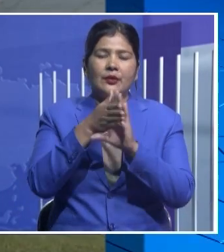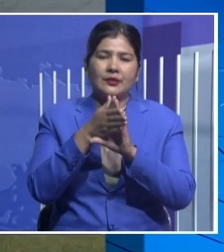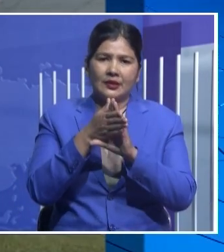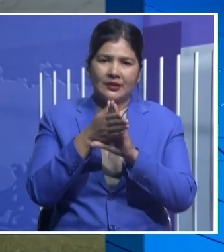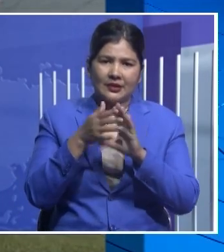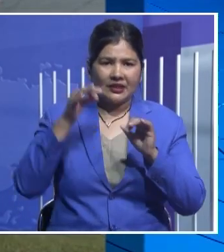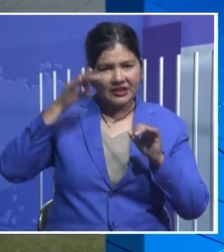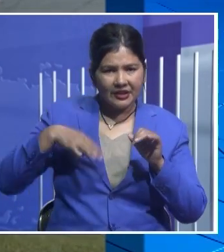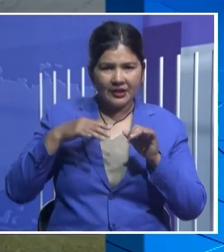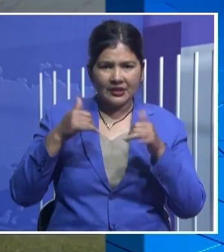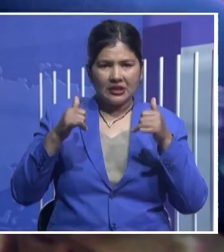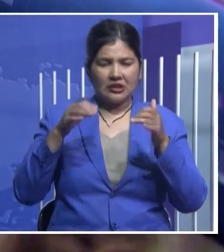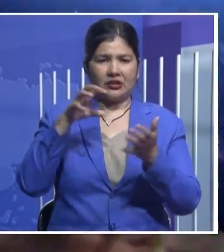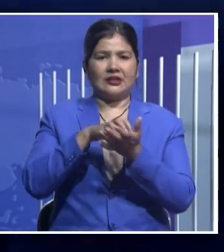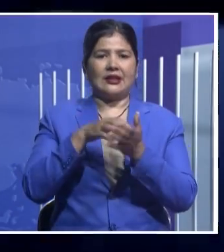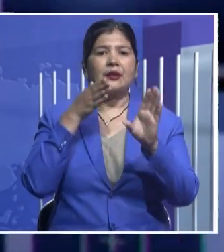दर्शक रङ्गशालाभित्र जान पाउने।